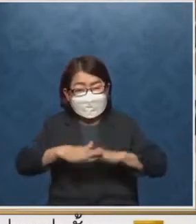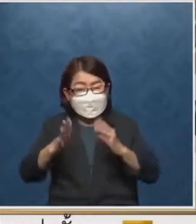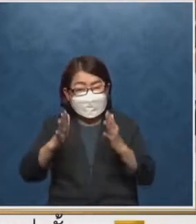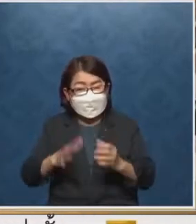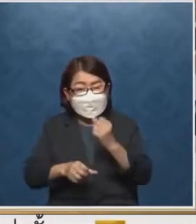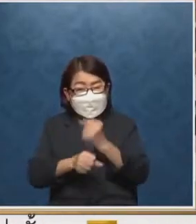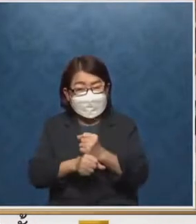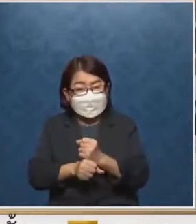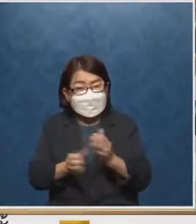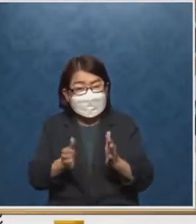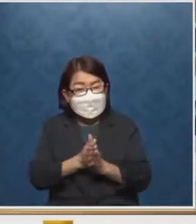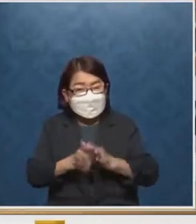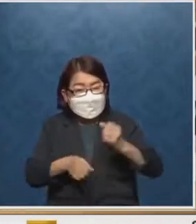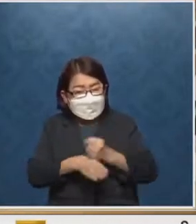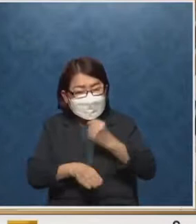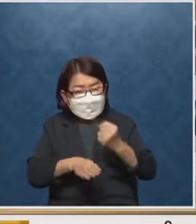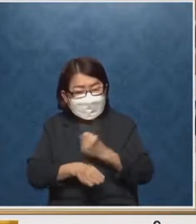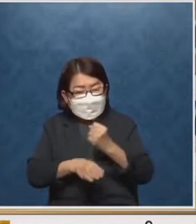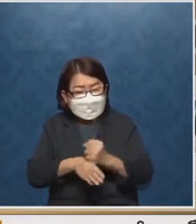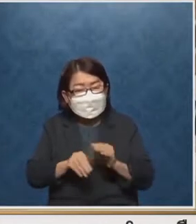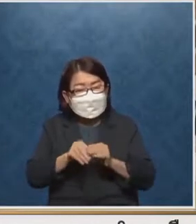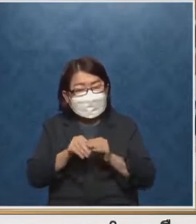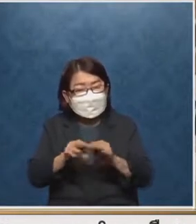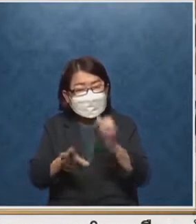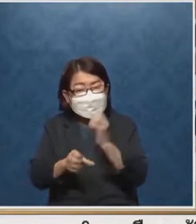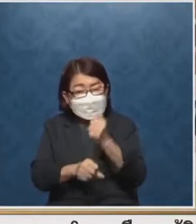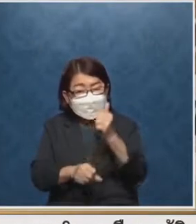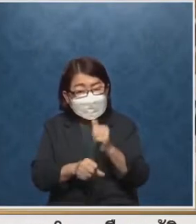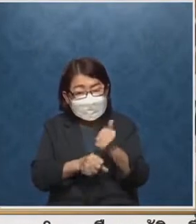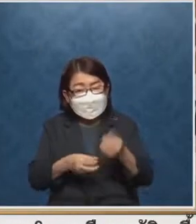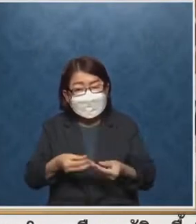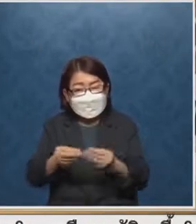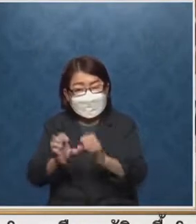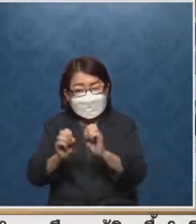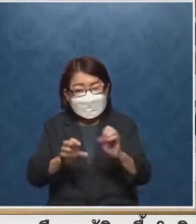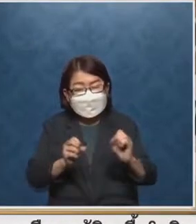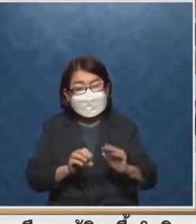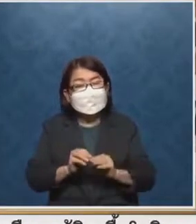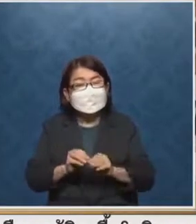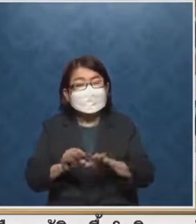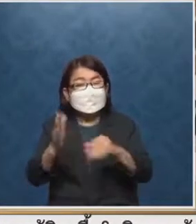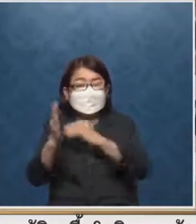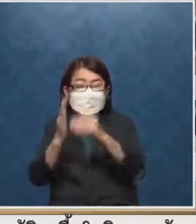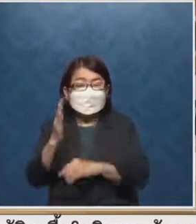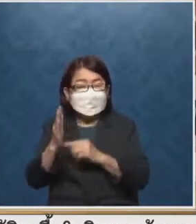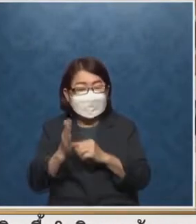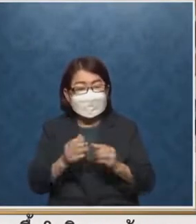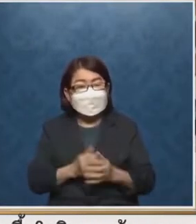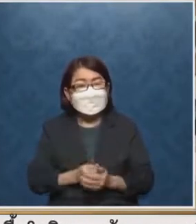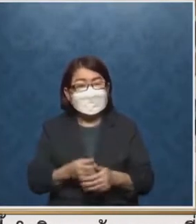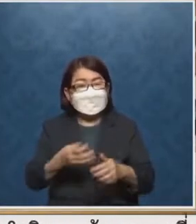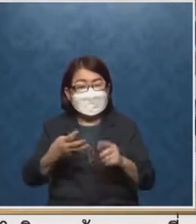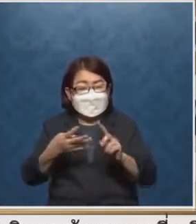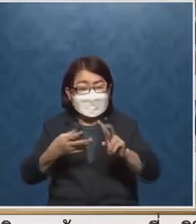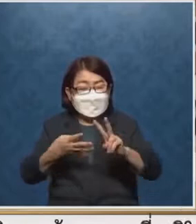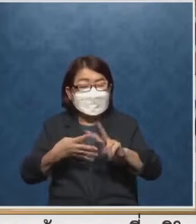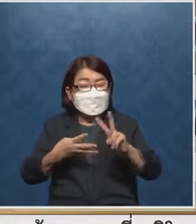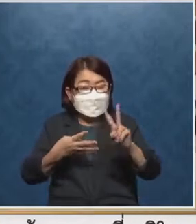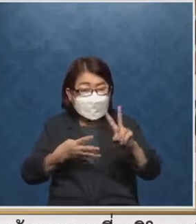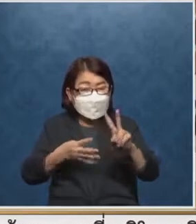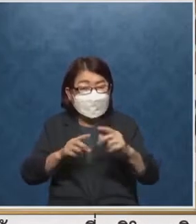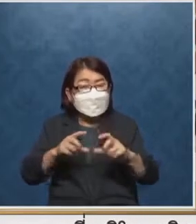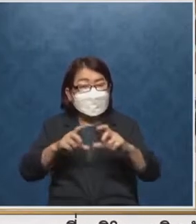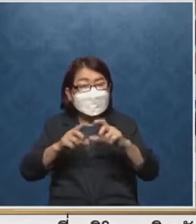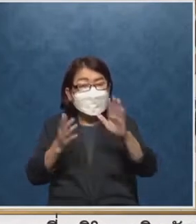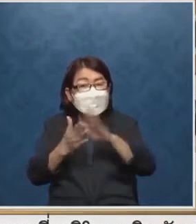พและทักษะในการสร้างสรรค์ผลงานให้กับผู้ผลิตสื่อทั่วประเทศในยุทธศาสตร์ที่2ด้าน